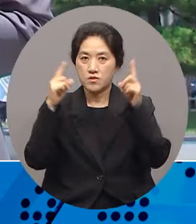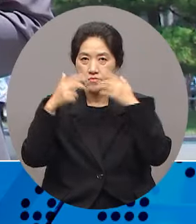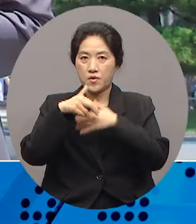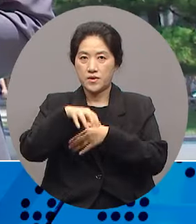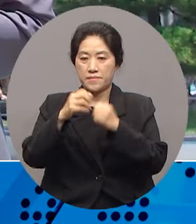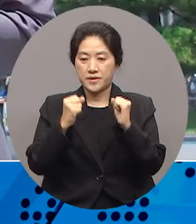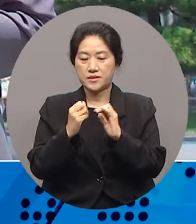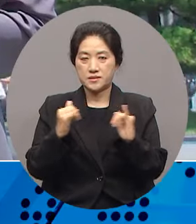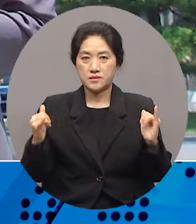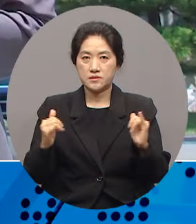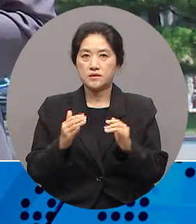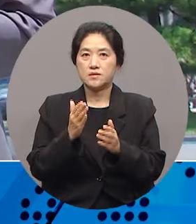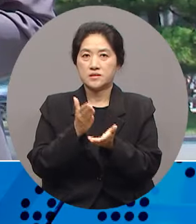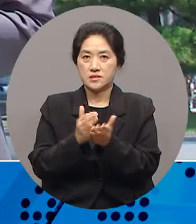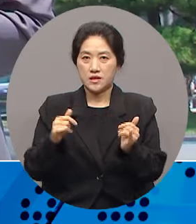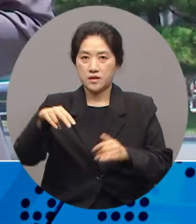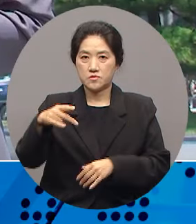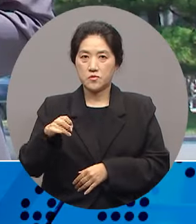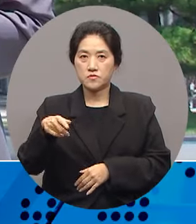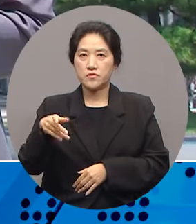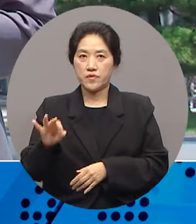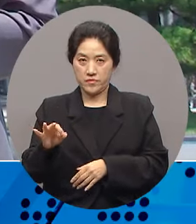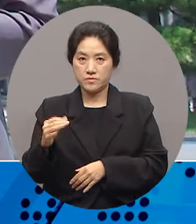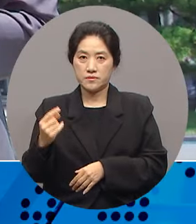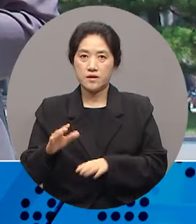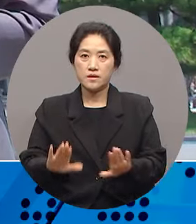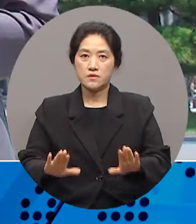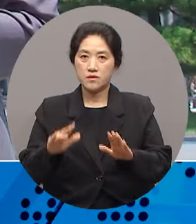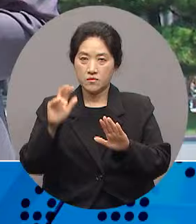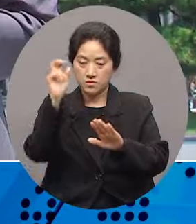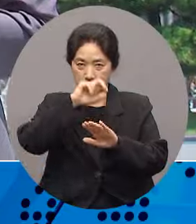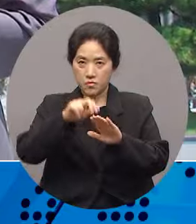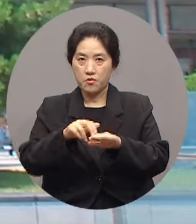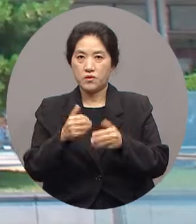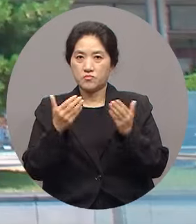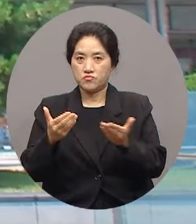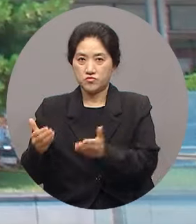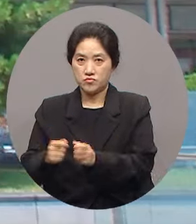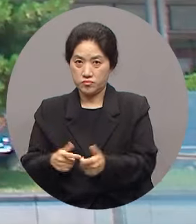기자, 오늘부터 의료계 휴진 규모가 더 커지는 건가요?